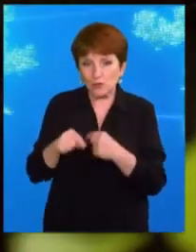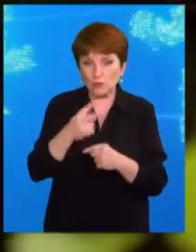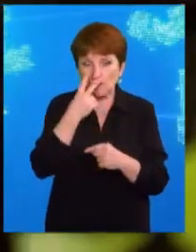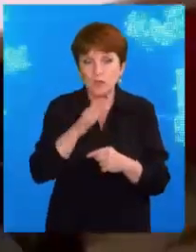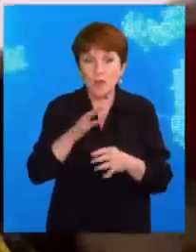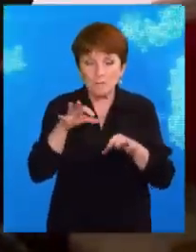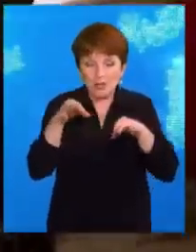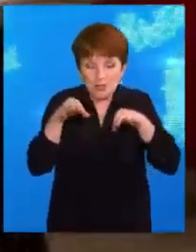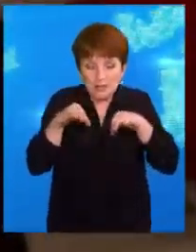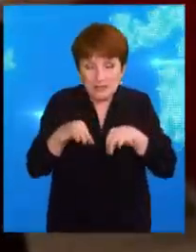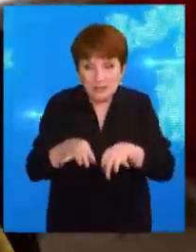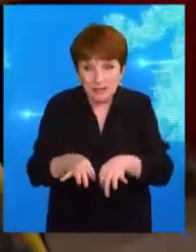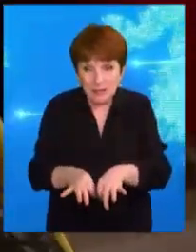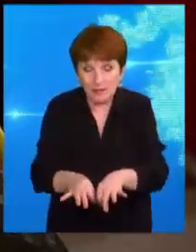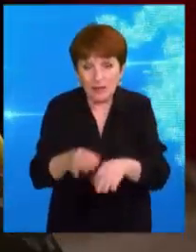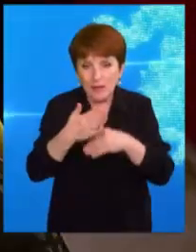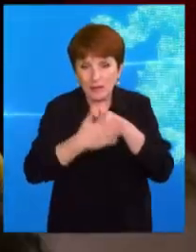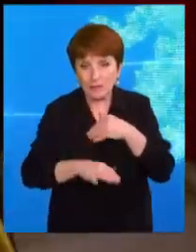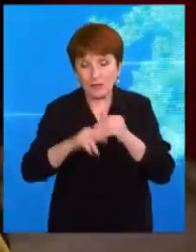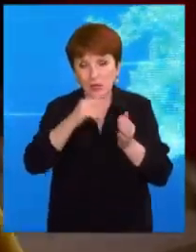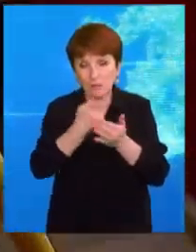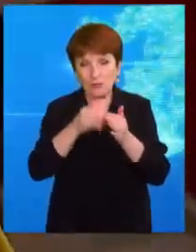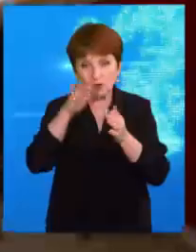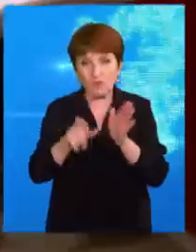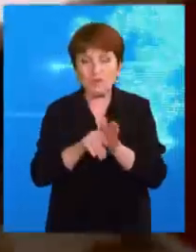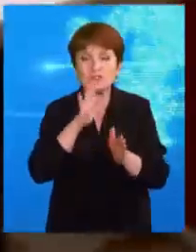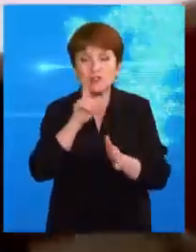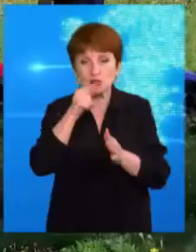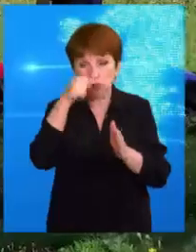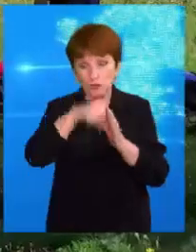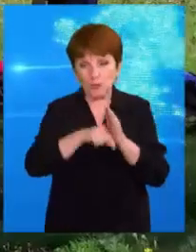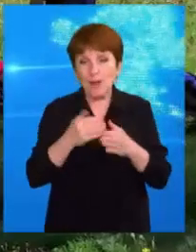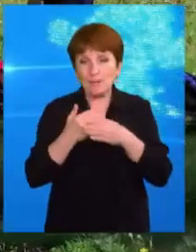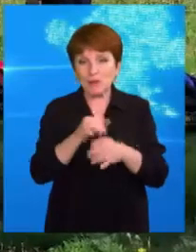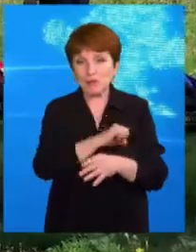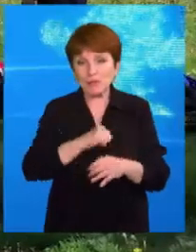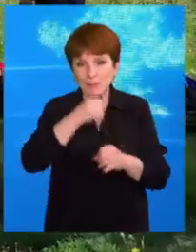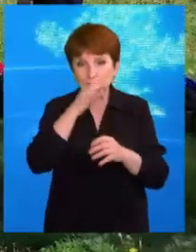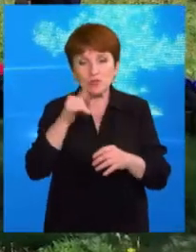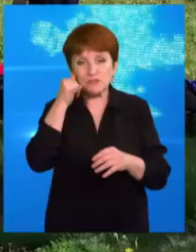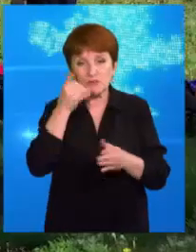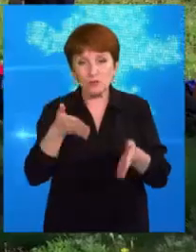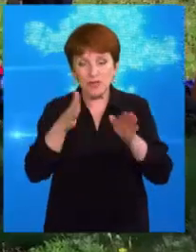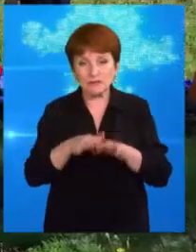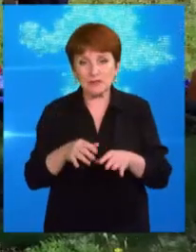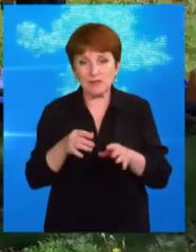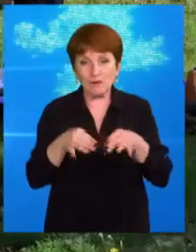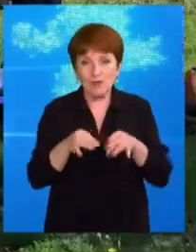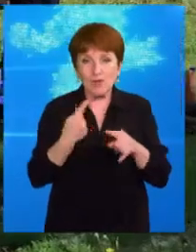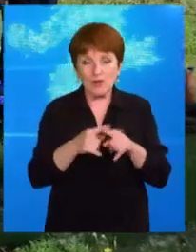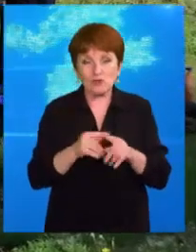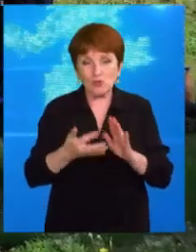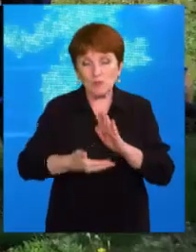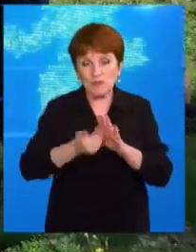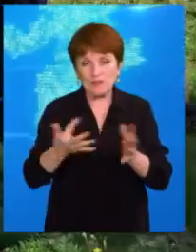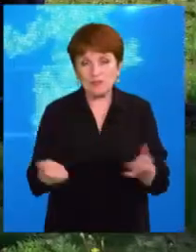что машина съехала с крутого берега и ушла под воду вместе с женщиной внутри. Помочь сам не смог. Телефон остался в машине, поэтому, чтобы